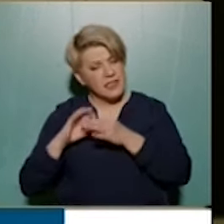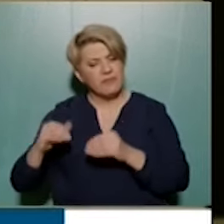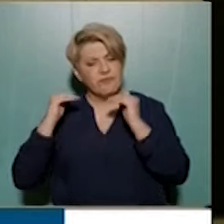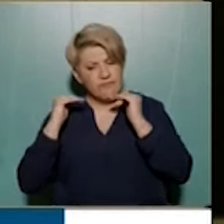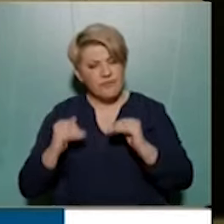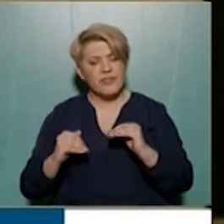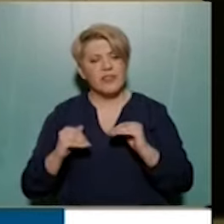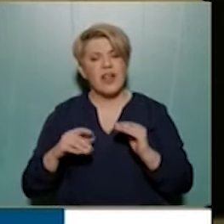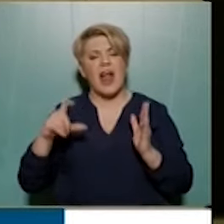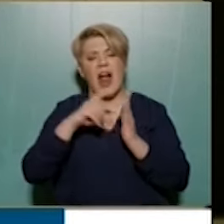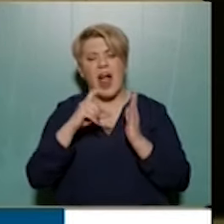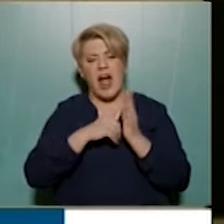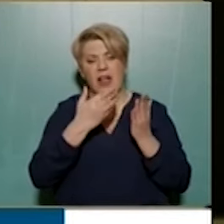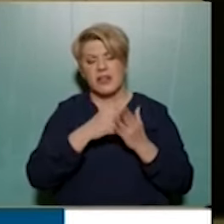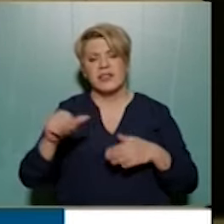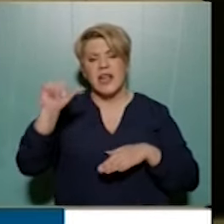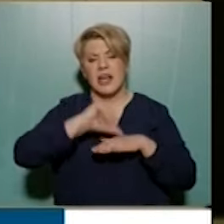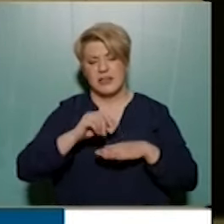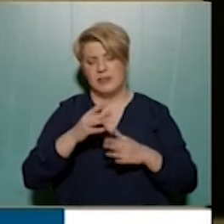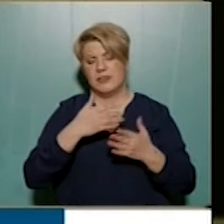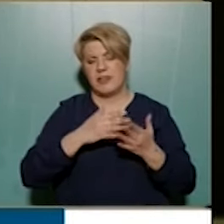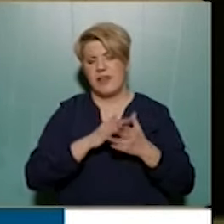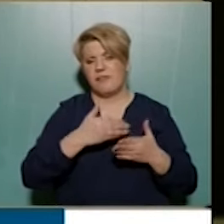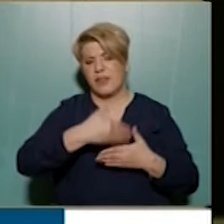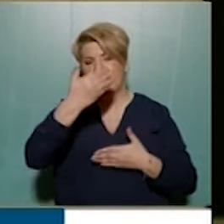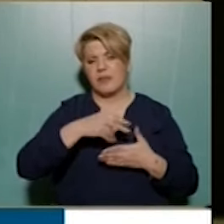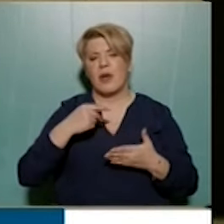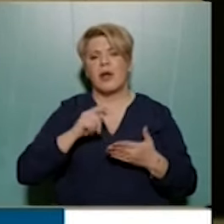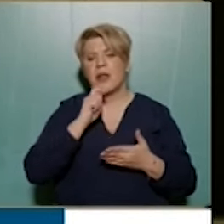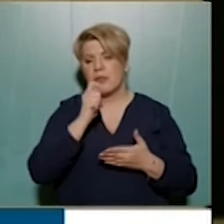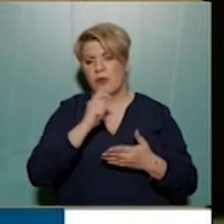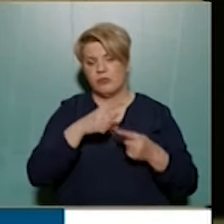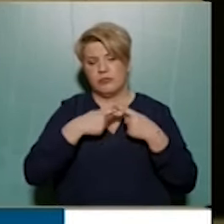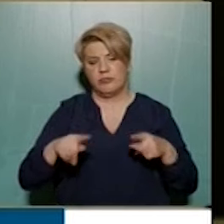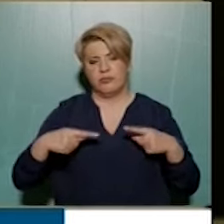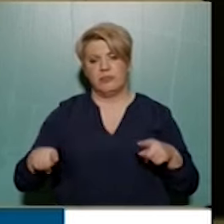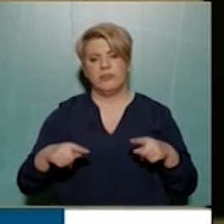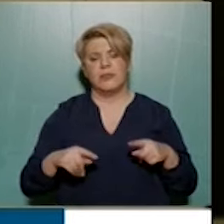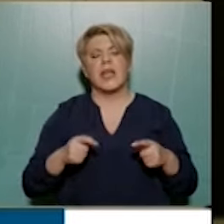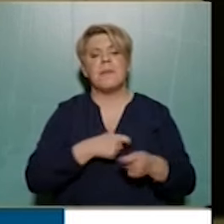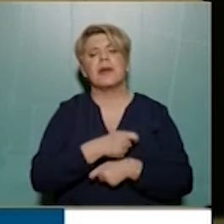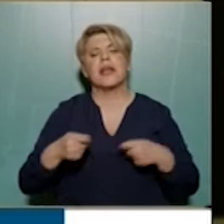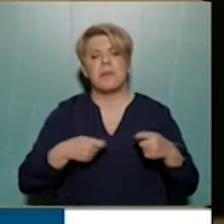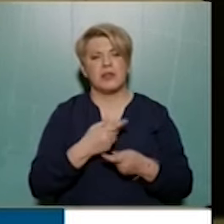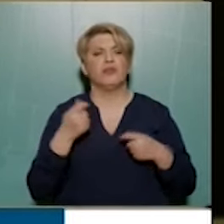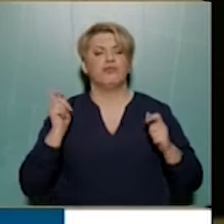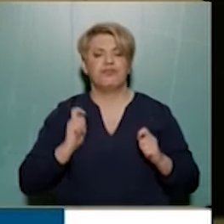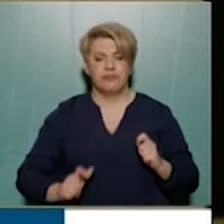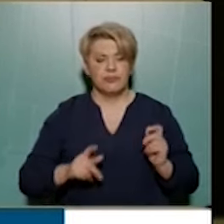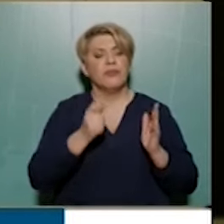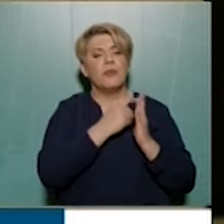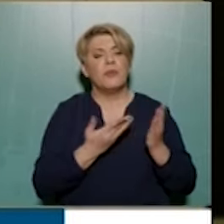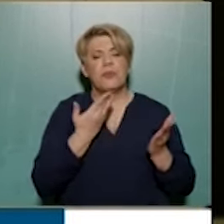μέρες αρθρογραφία σε αστικές εφημερίδες από δημοσιογράφους και άλλους, ακόμα και επιχειρηματίες μεγάλους,